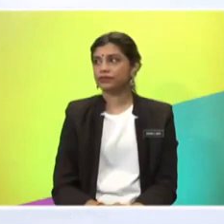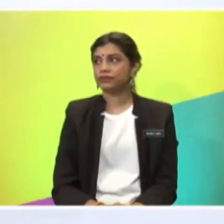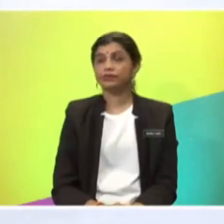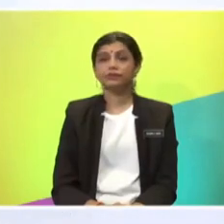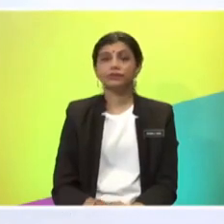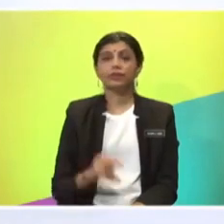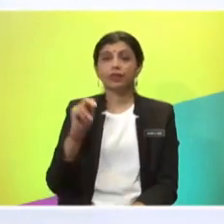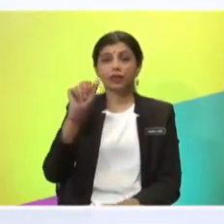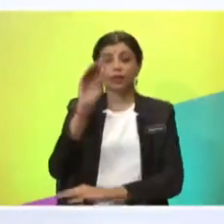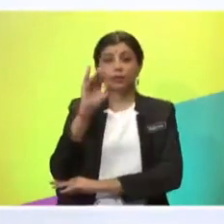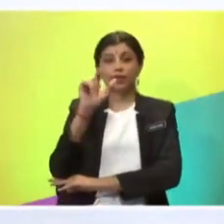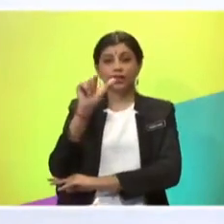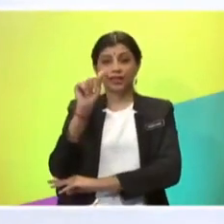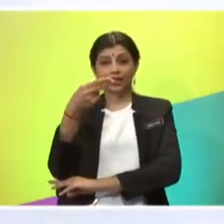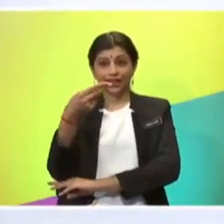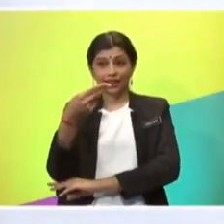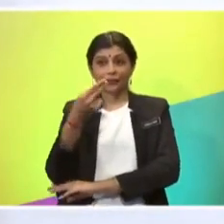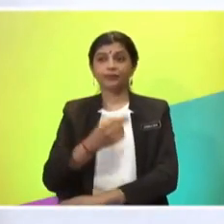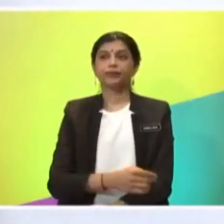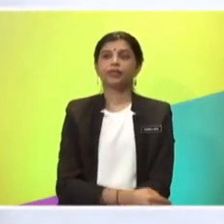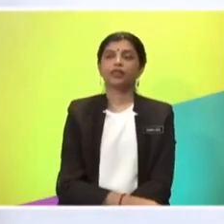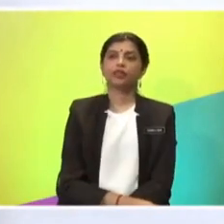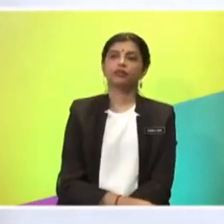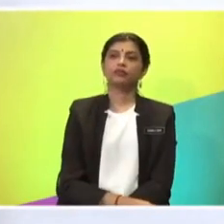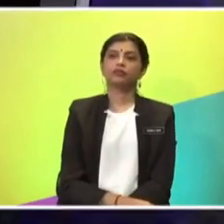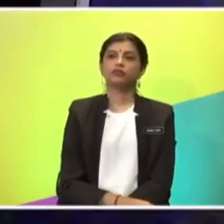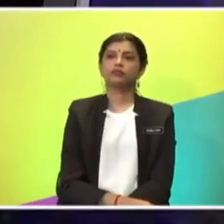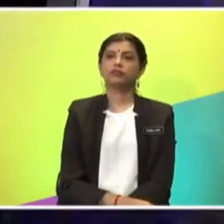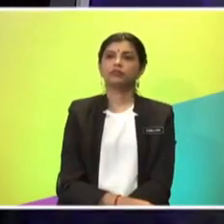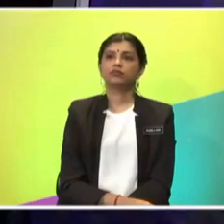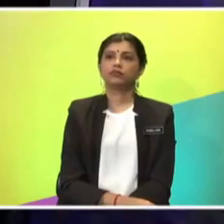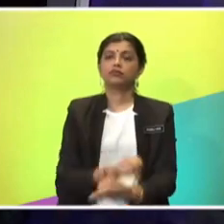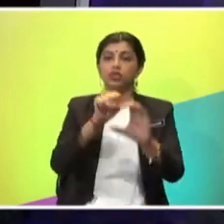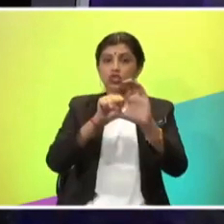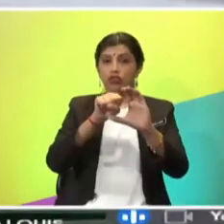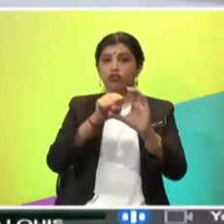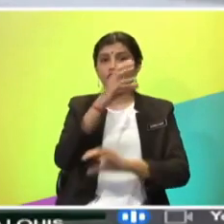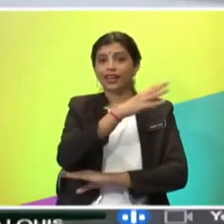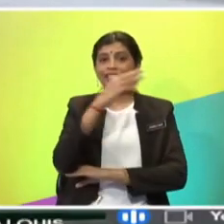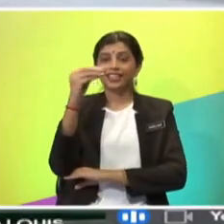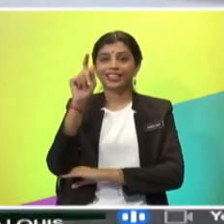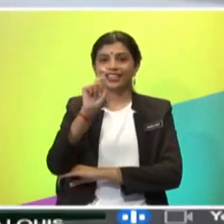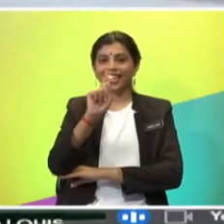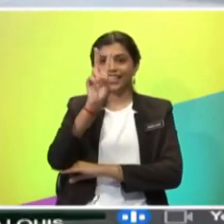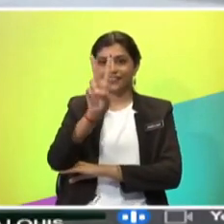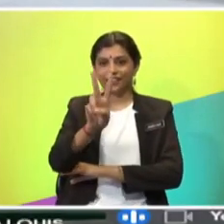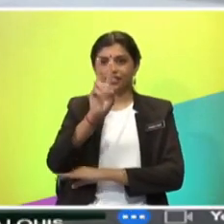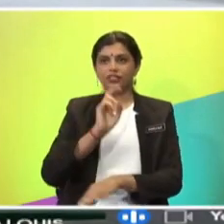Nabila. Nabila. Nabila pilih apa? Sofa dan televisyen. Sofa dan